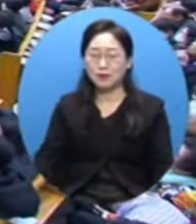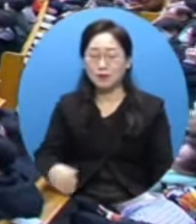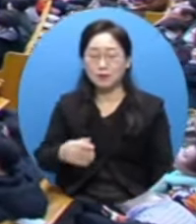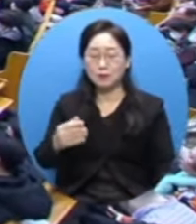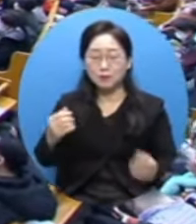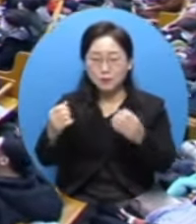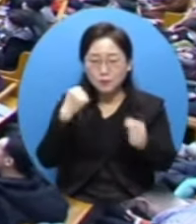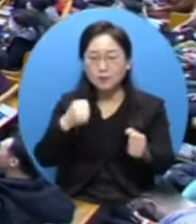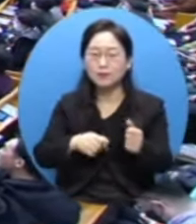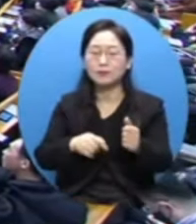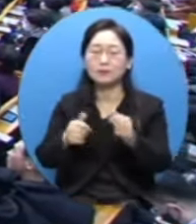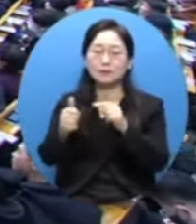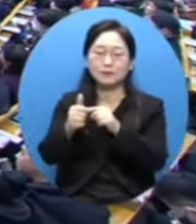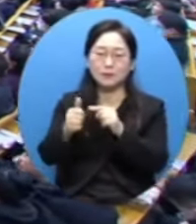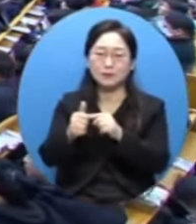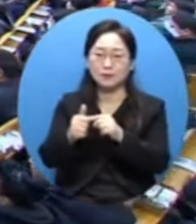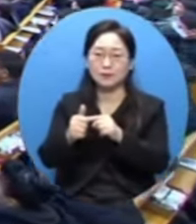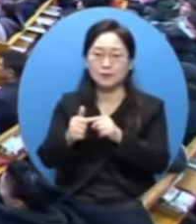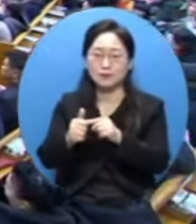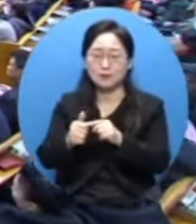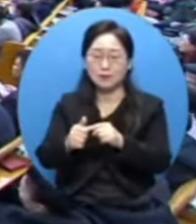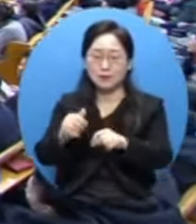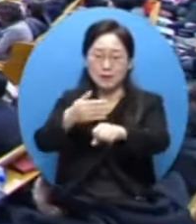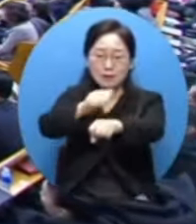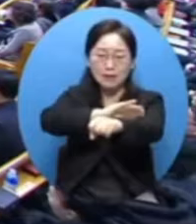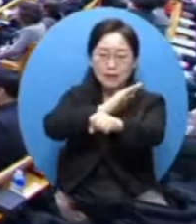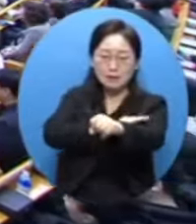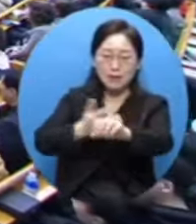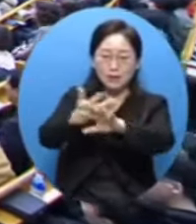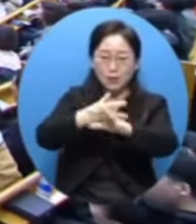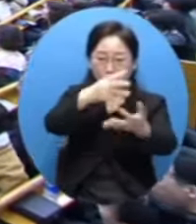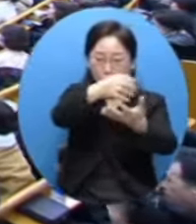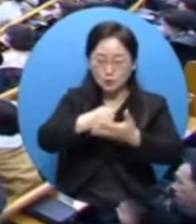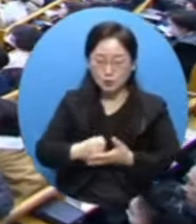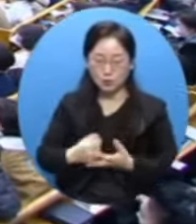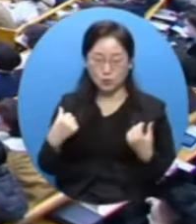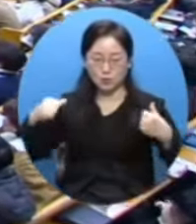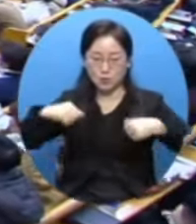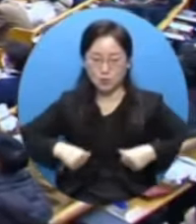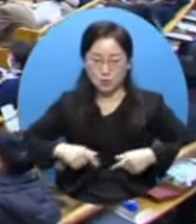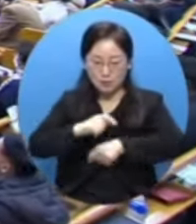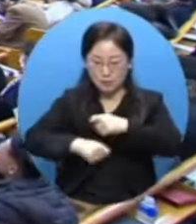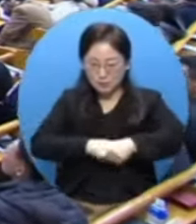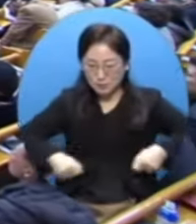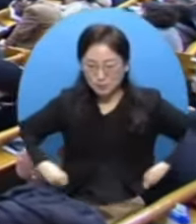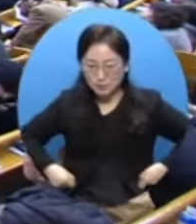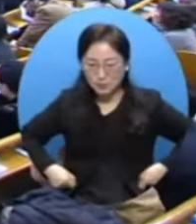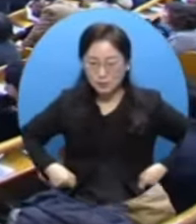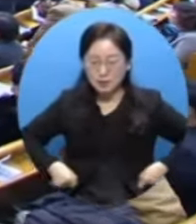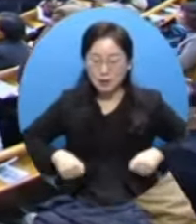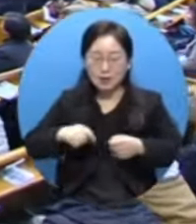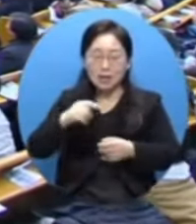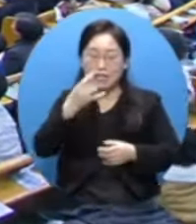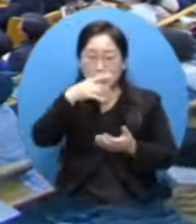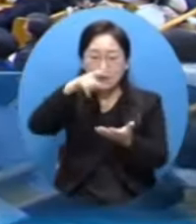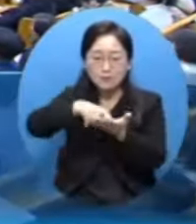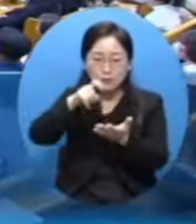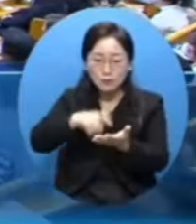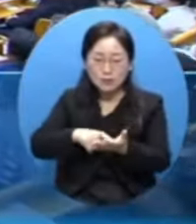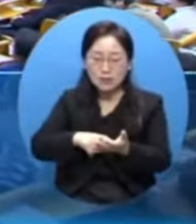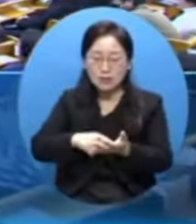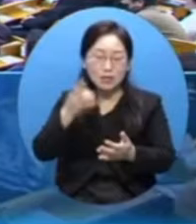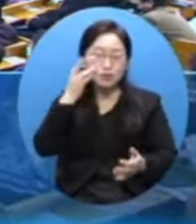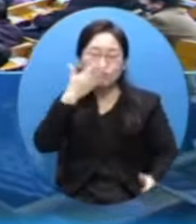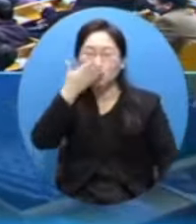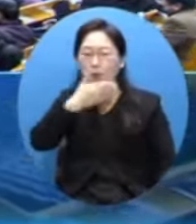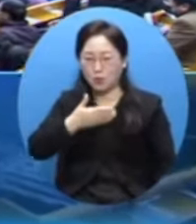황야에서 낙타털 옷을 입고 가죽 허리띠를 띠고 메뚜기와 숙청을 먹으며 지냅니다. 1장 6절에 요한은